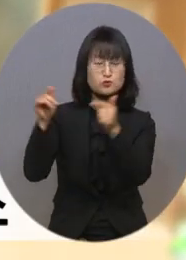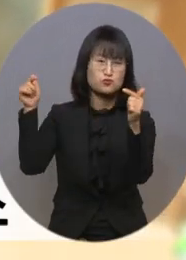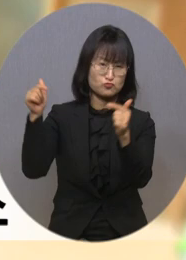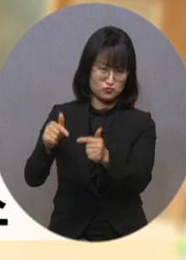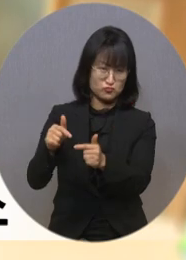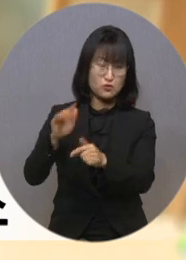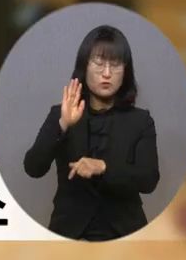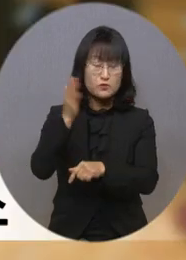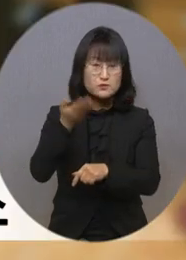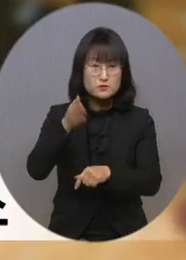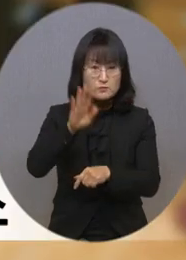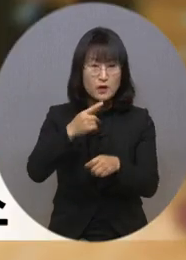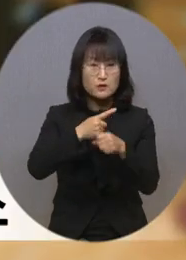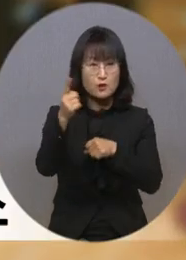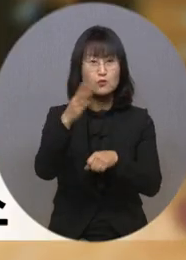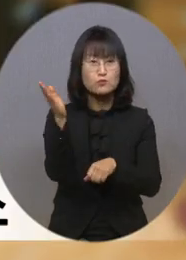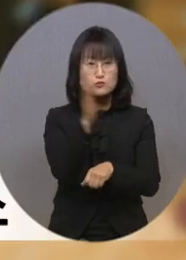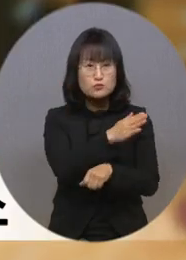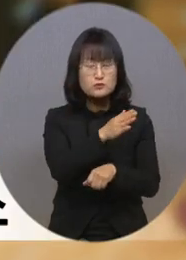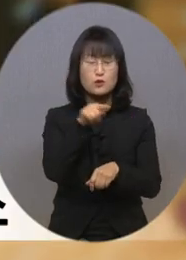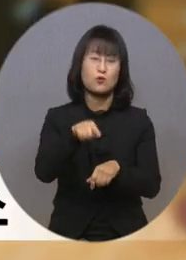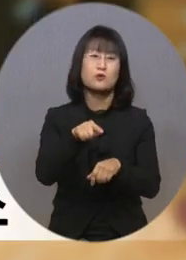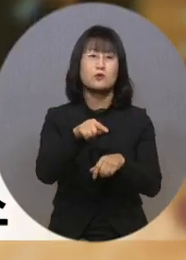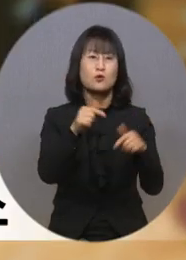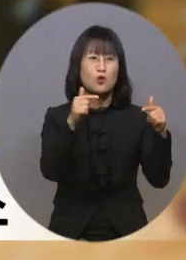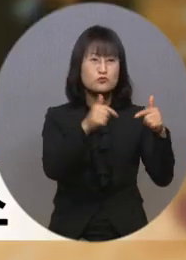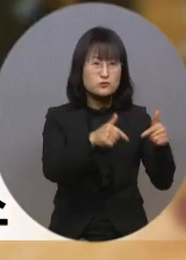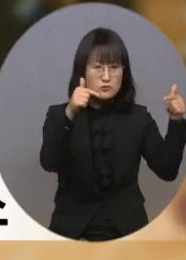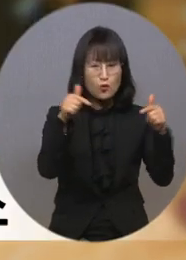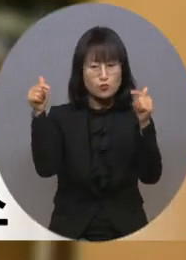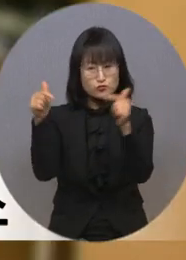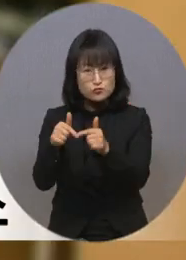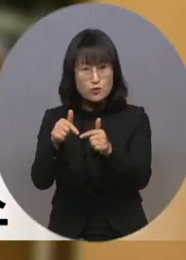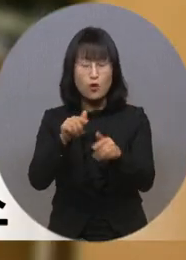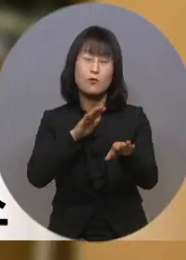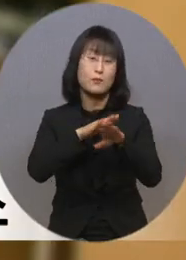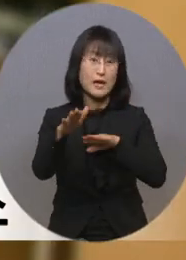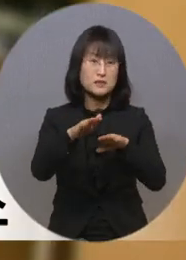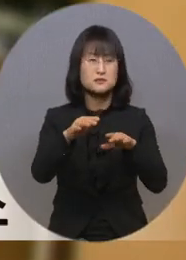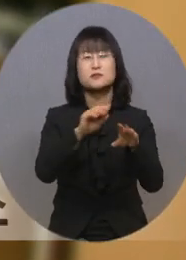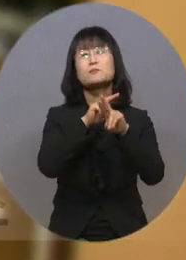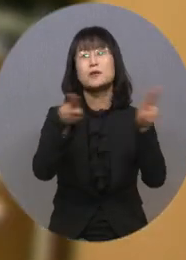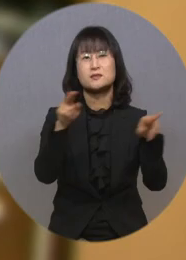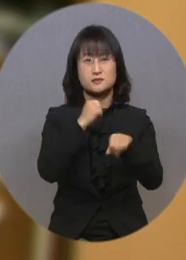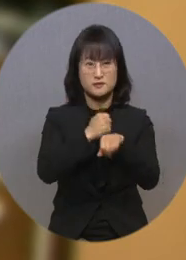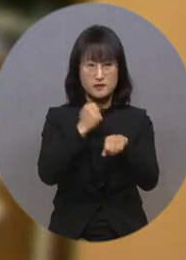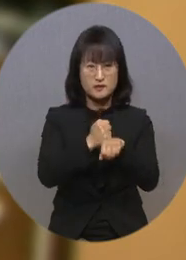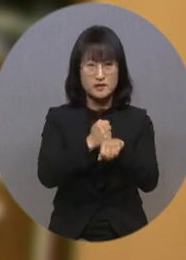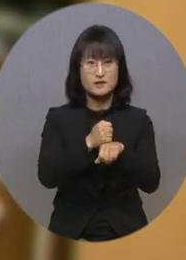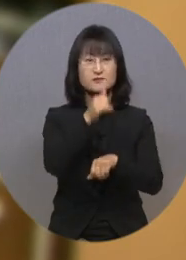줄어들었지만 내년부터는 이런 차감제도를 축소하거나 폐지한다는 설명입니다